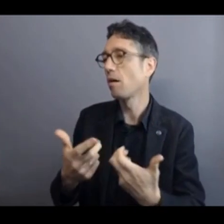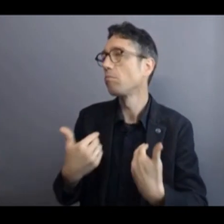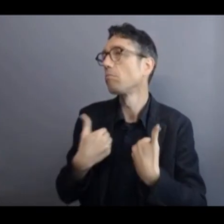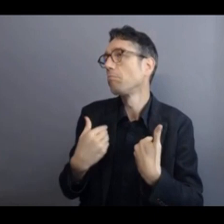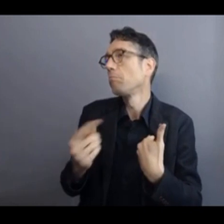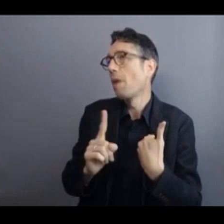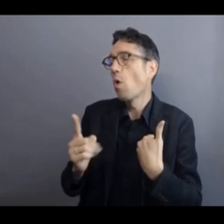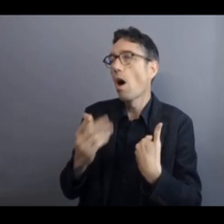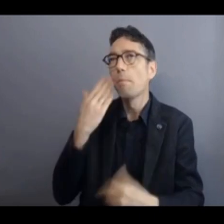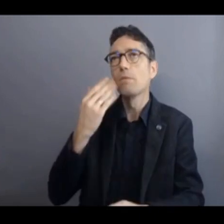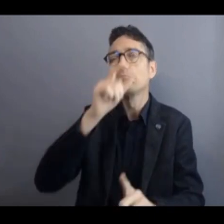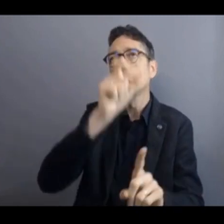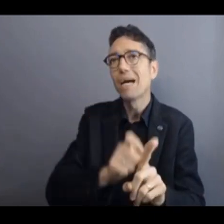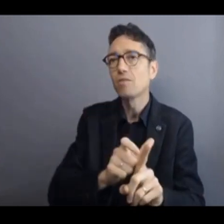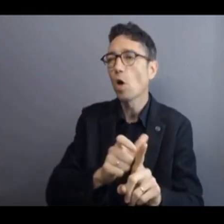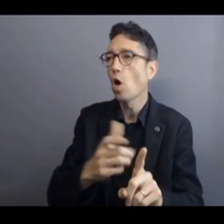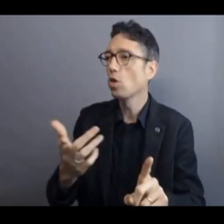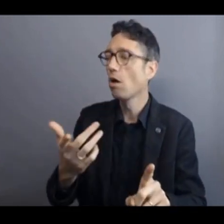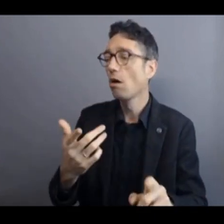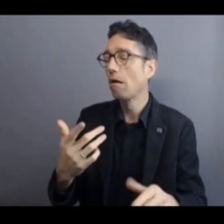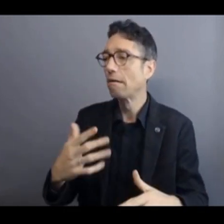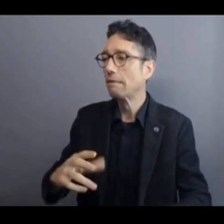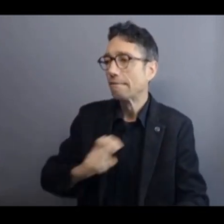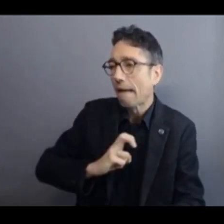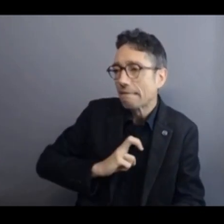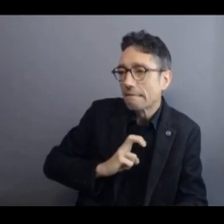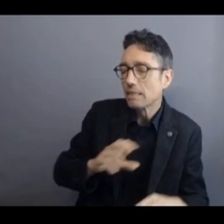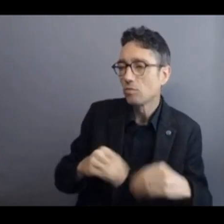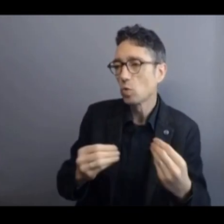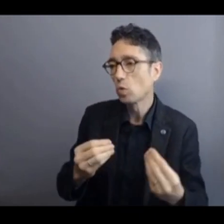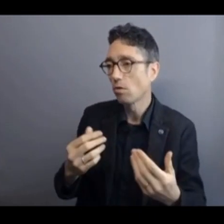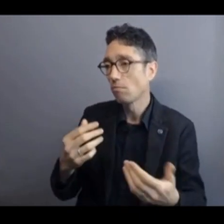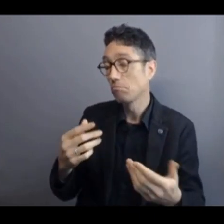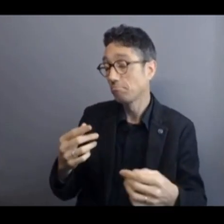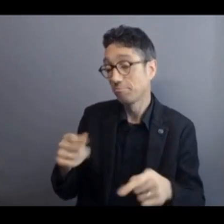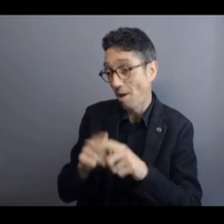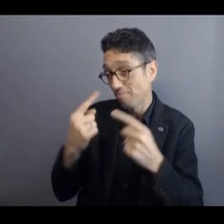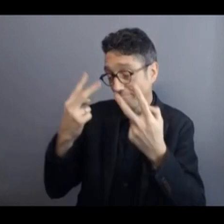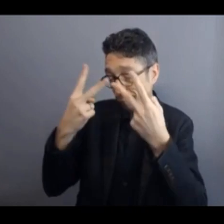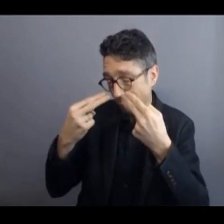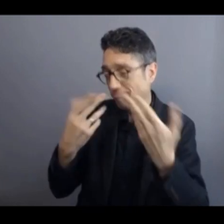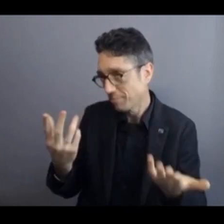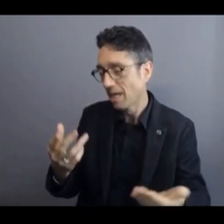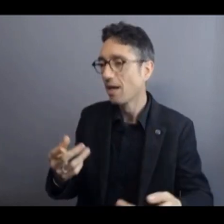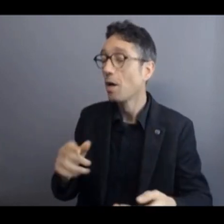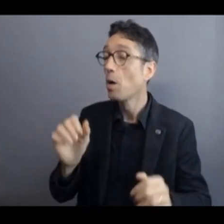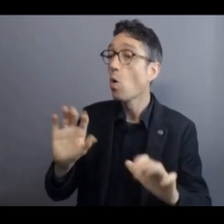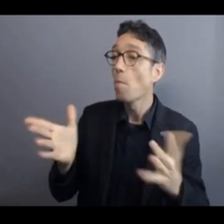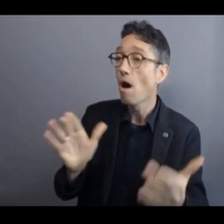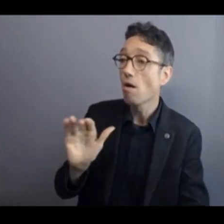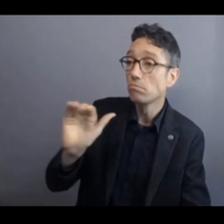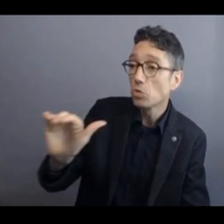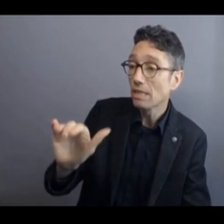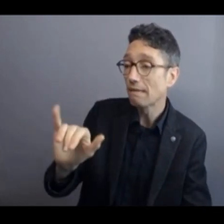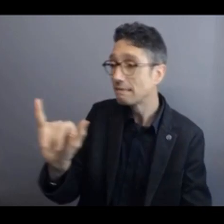et peut-être les yeux fermés, dans mon cas, est-ce qu'on peut joindre quelqu'un ? Comment on peut réserver justement un vol ? Alors oui, l'équipe Saphir